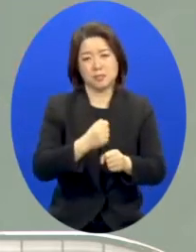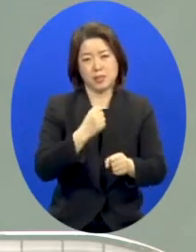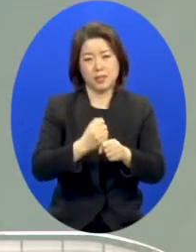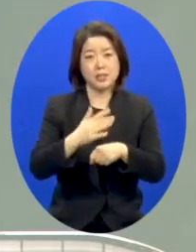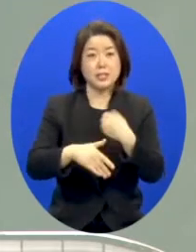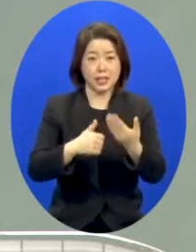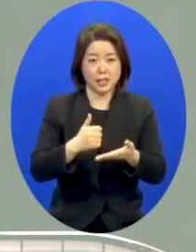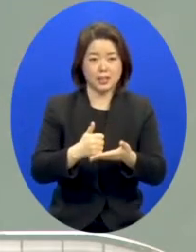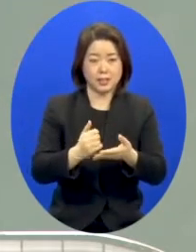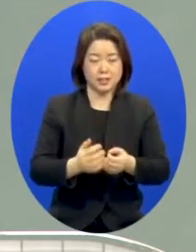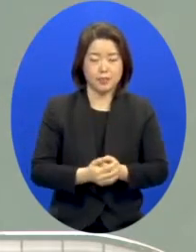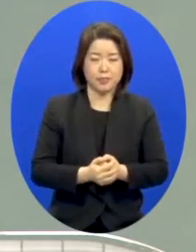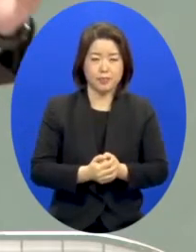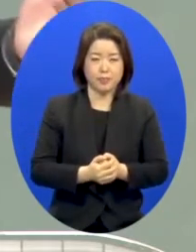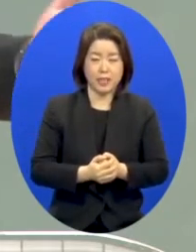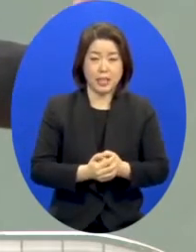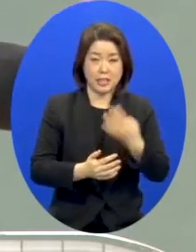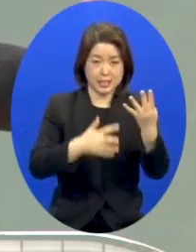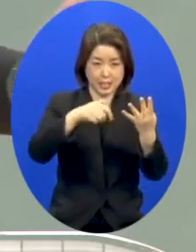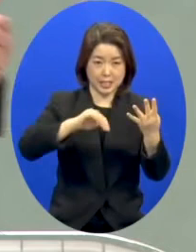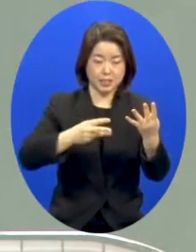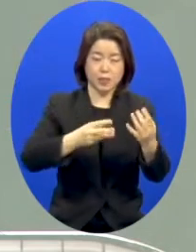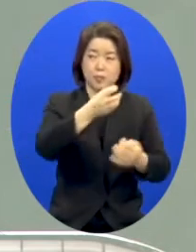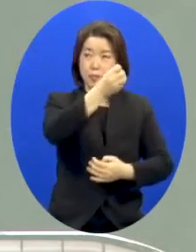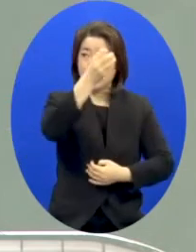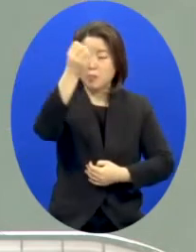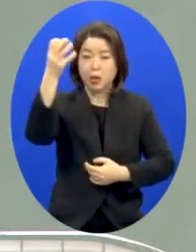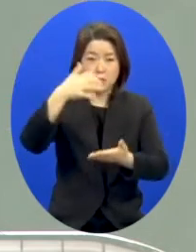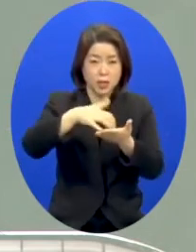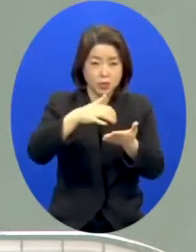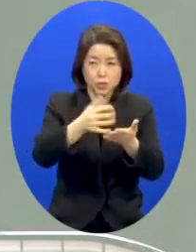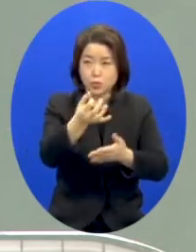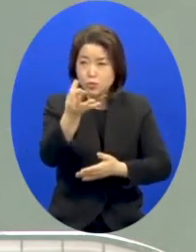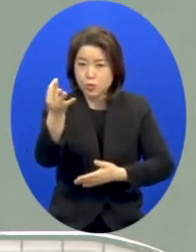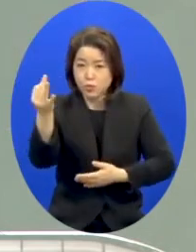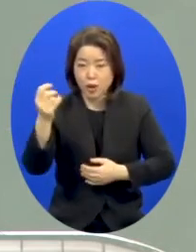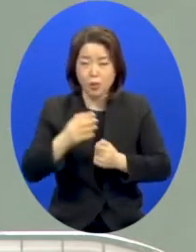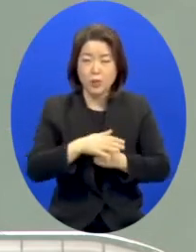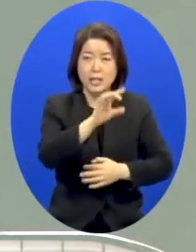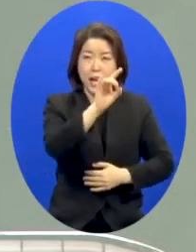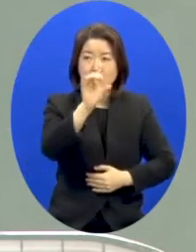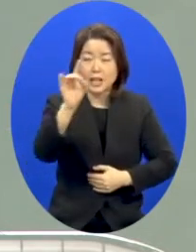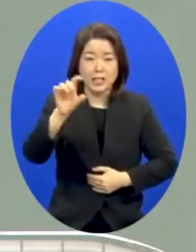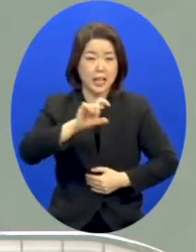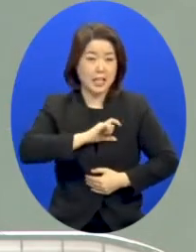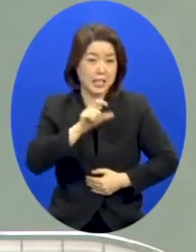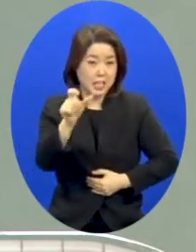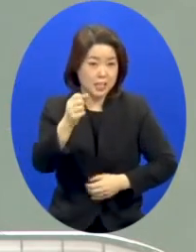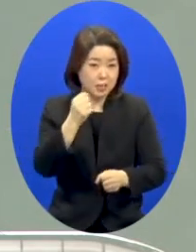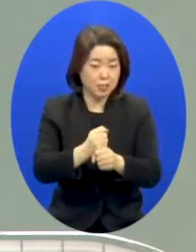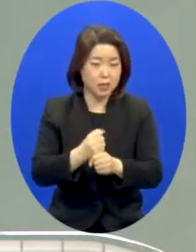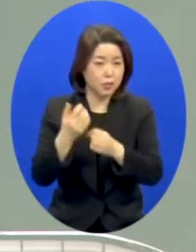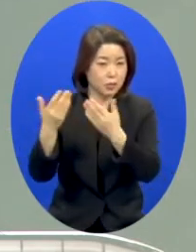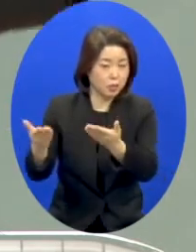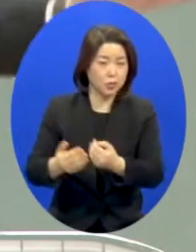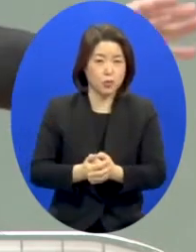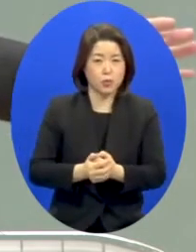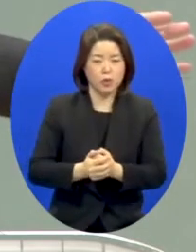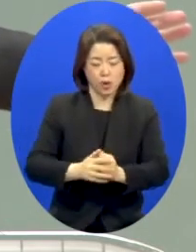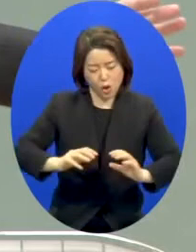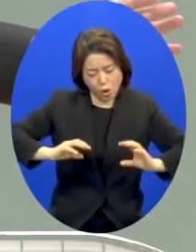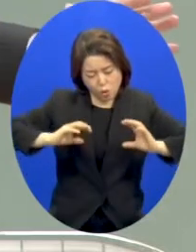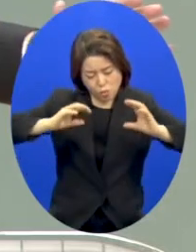보면 별들의 수유를 해야 되시고 그 하나 하나의 이름을 붙여 주신다 하나님이 우주 만물을